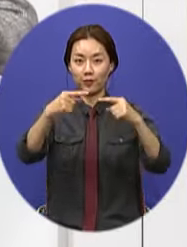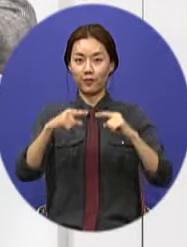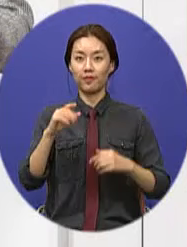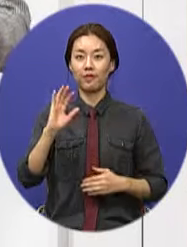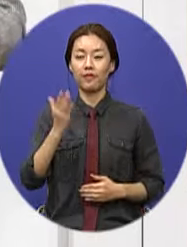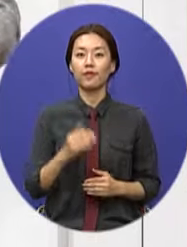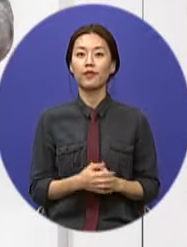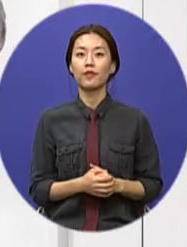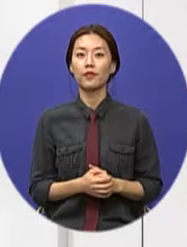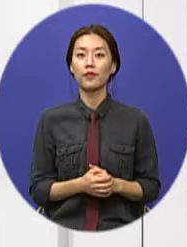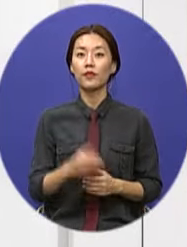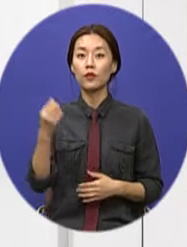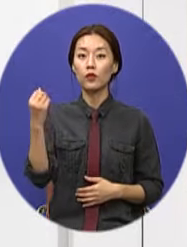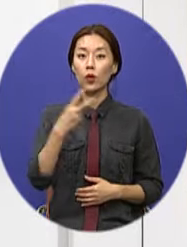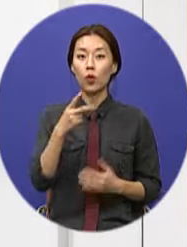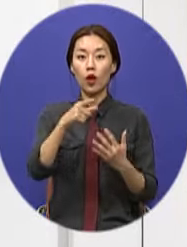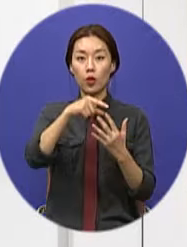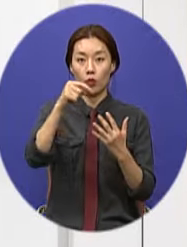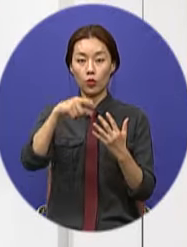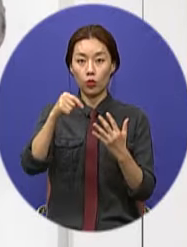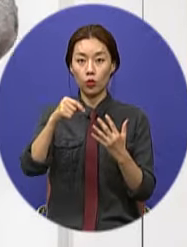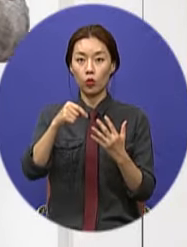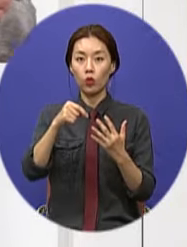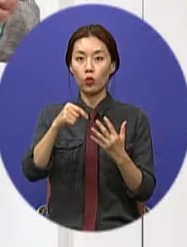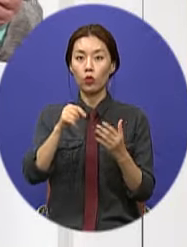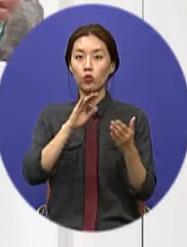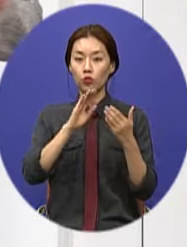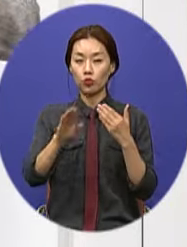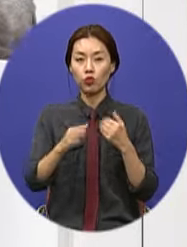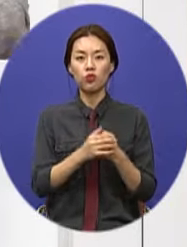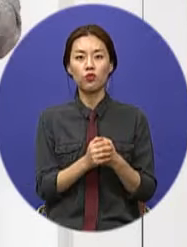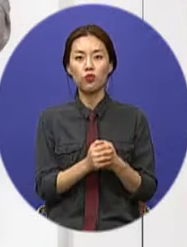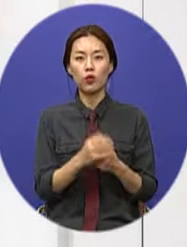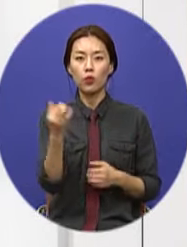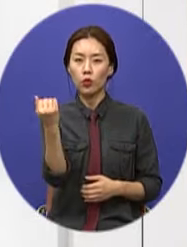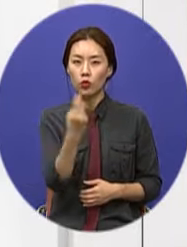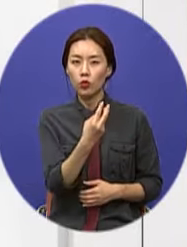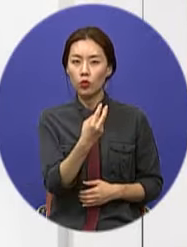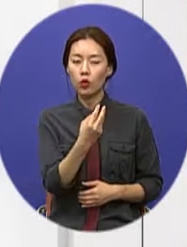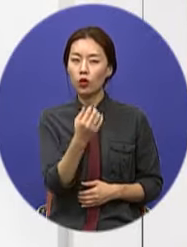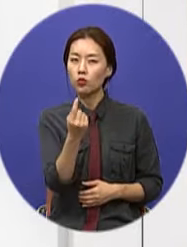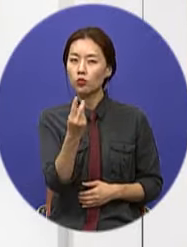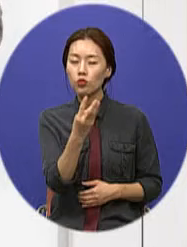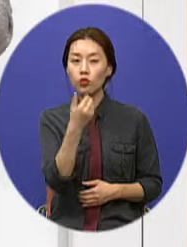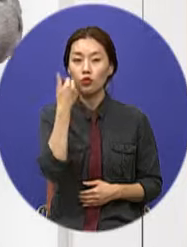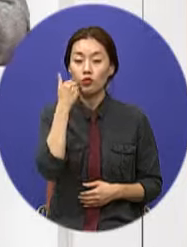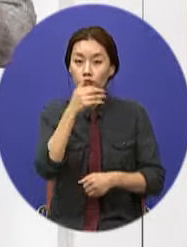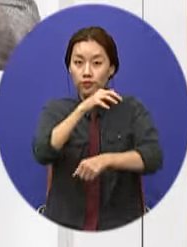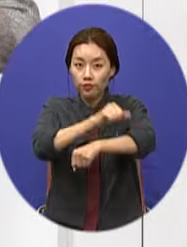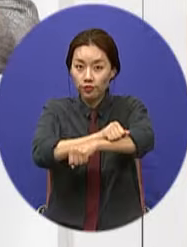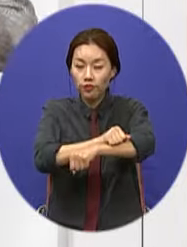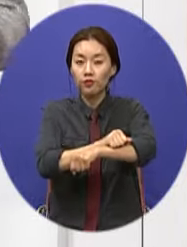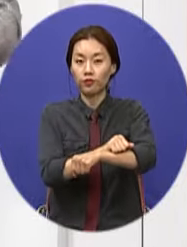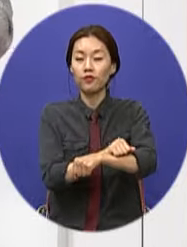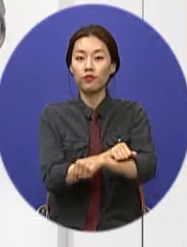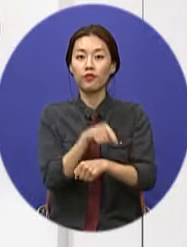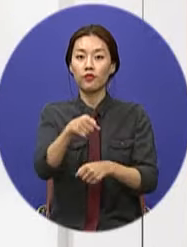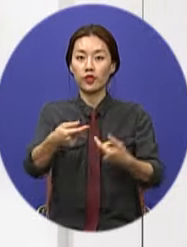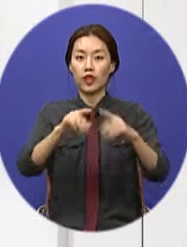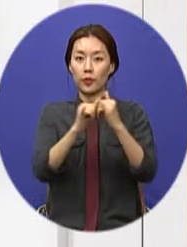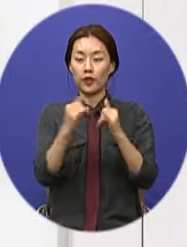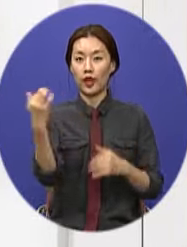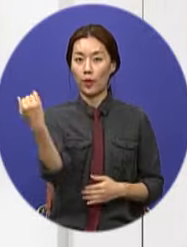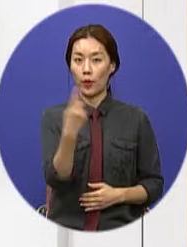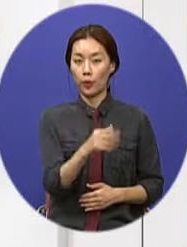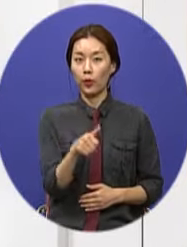되고요. 네. 그리고 번호 선택을 후에 몇 번, 몇 번 참여자가 잘했다. 그럼 몇 번 참여자를 선택을 하고 난